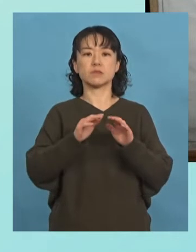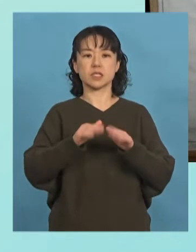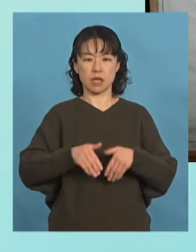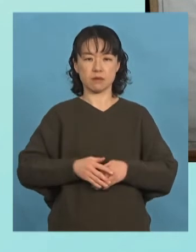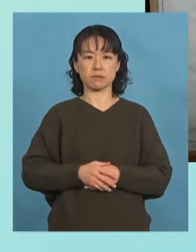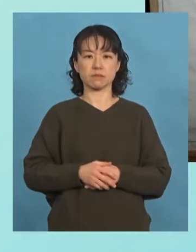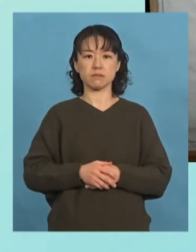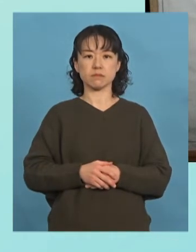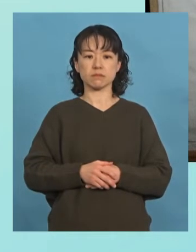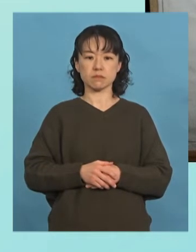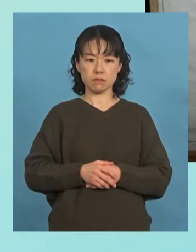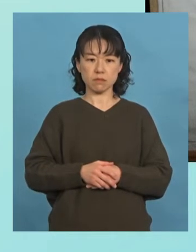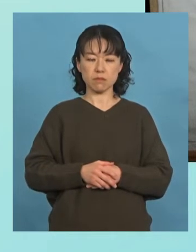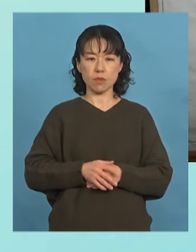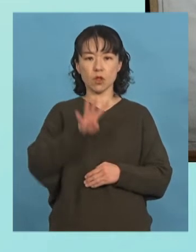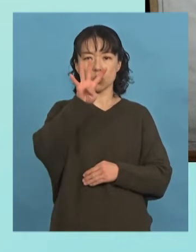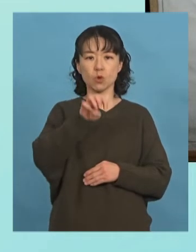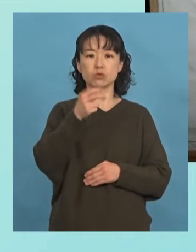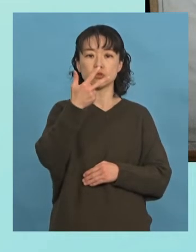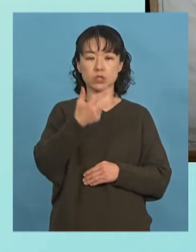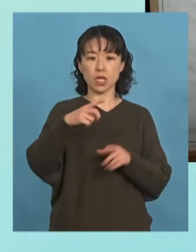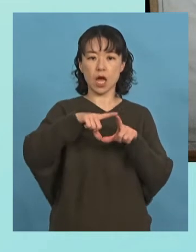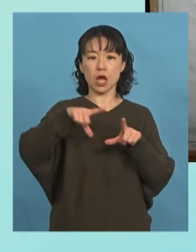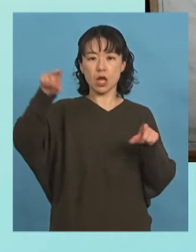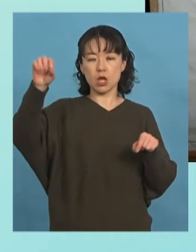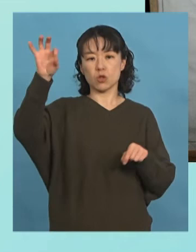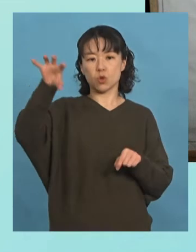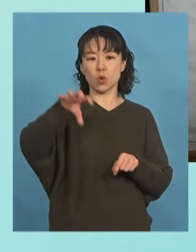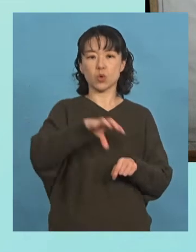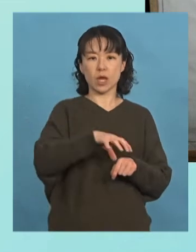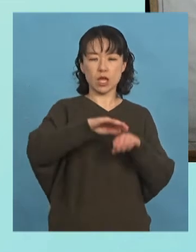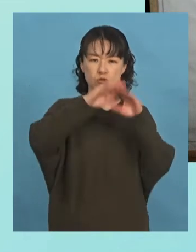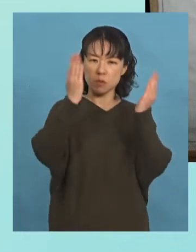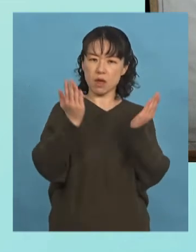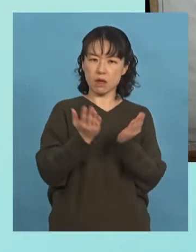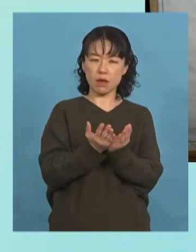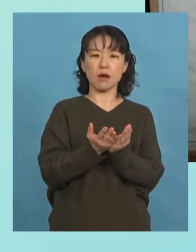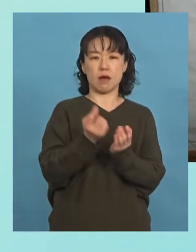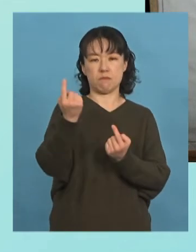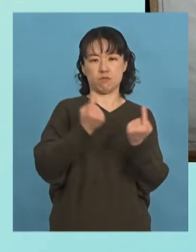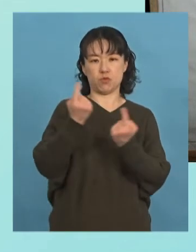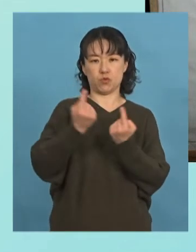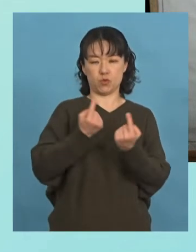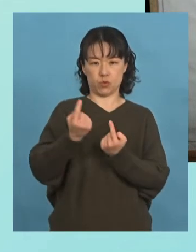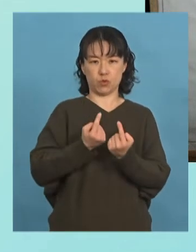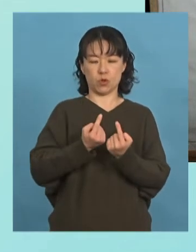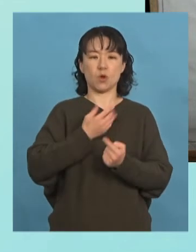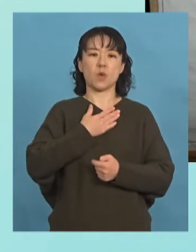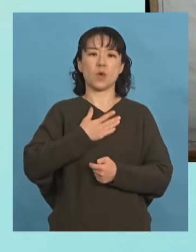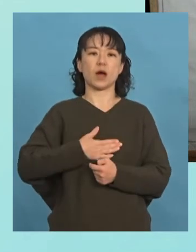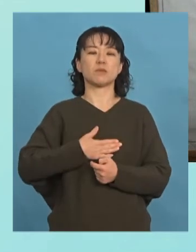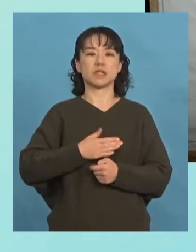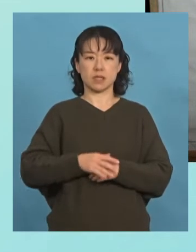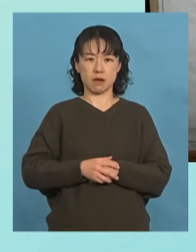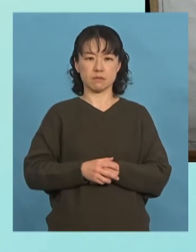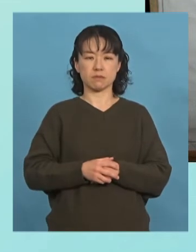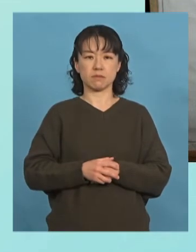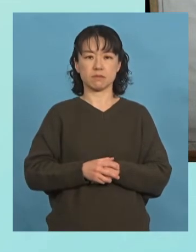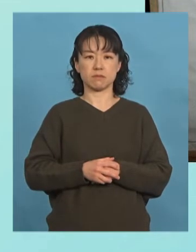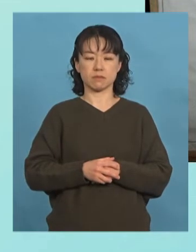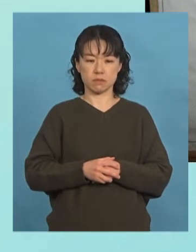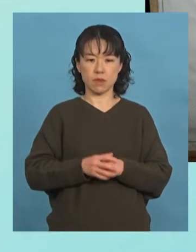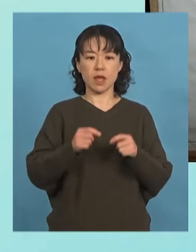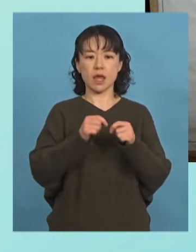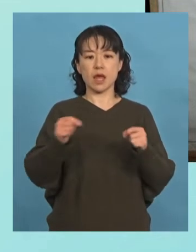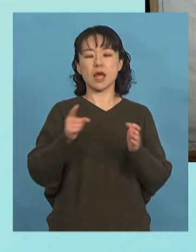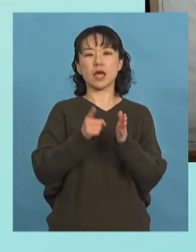査しましたところ、47都道府県すべてからお迎えしていたことが分かりました。永源